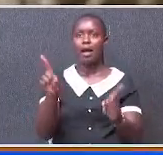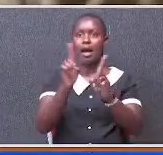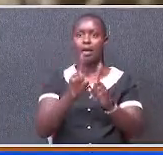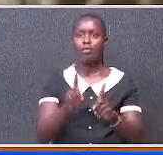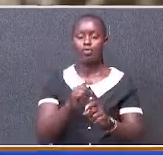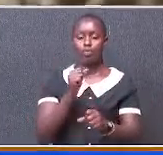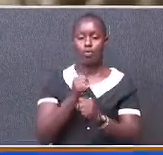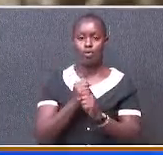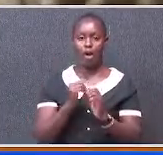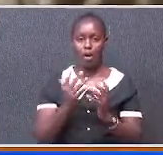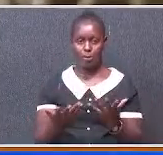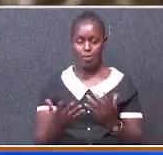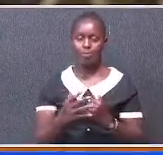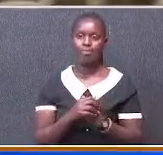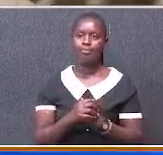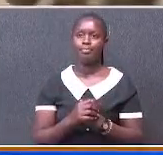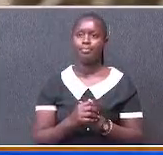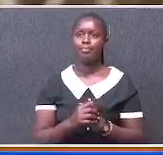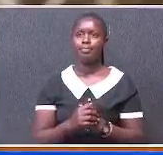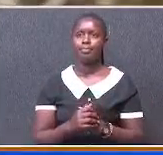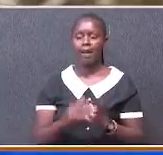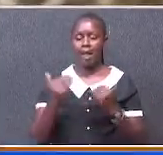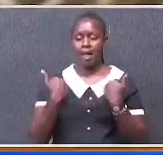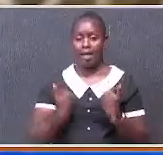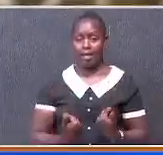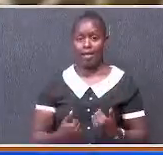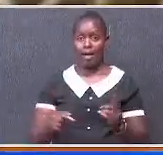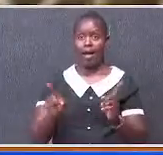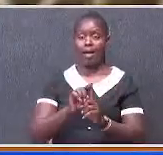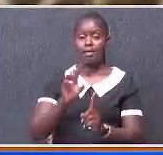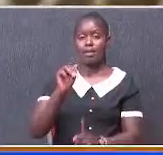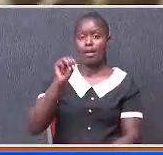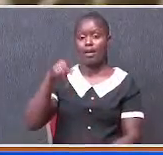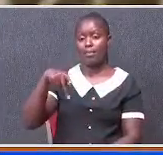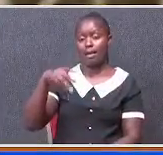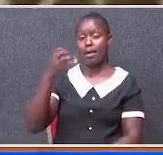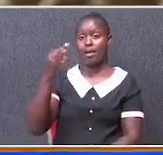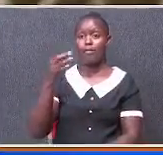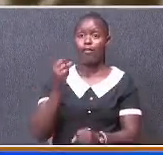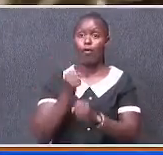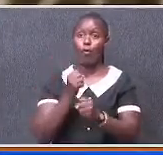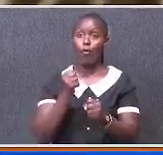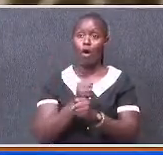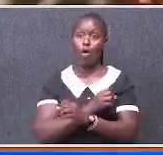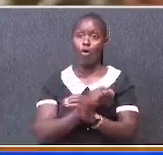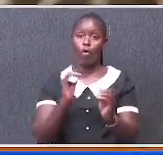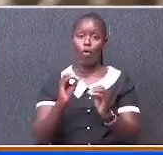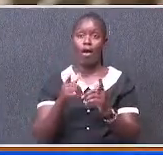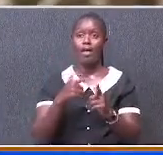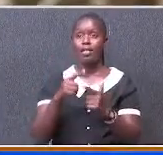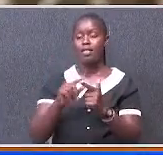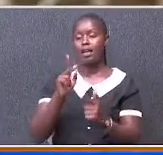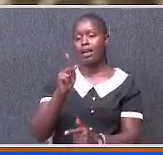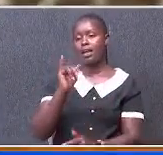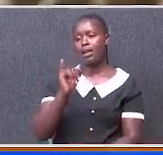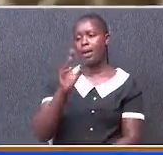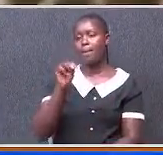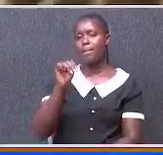hivi. Mimi kama mjumbe, kama sifanyi kazi, watu ya Kimilili